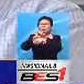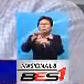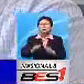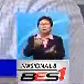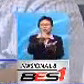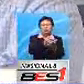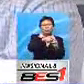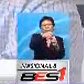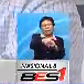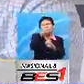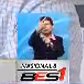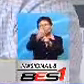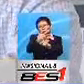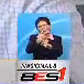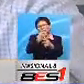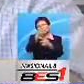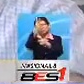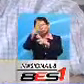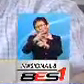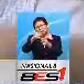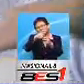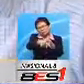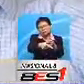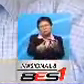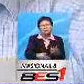untuk bayar t bulan 6 bulan